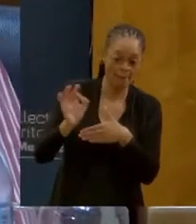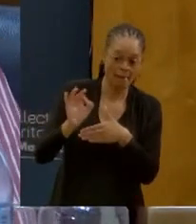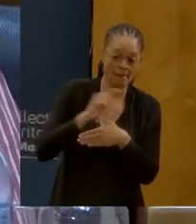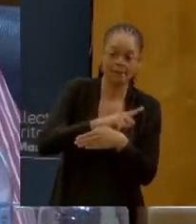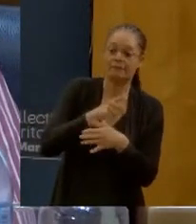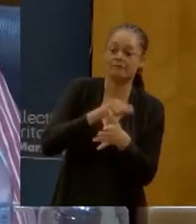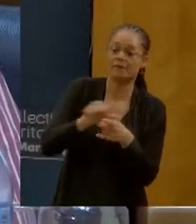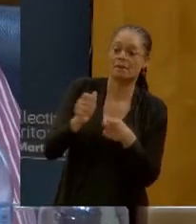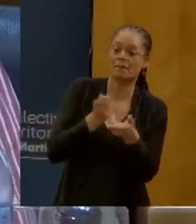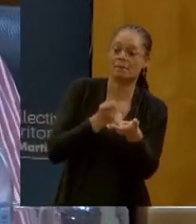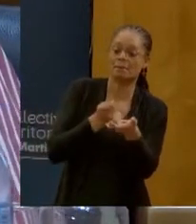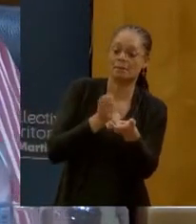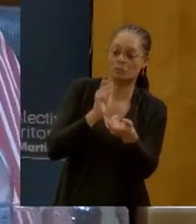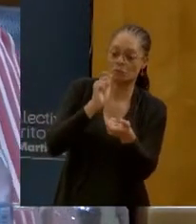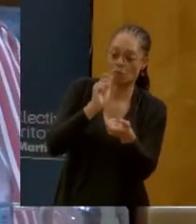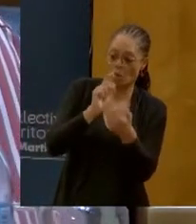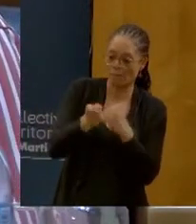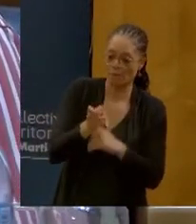faire ça.